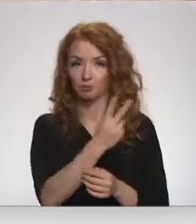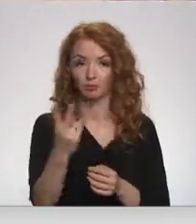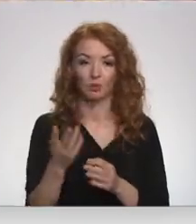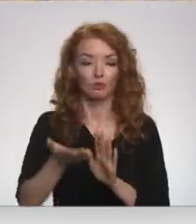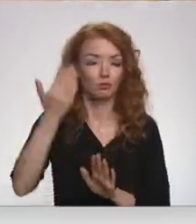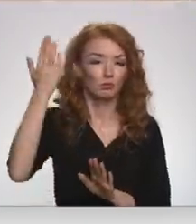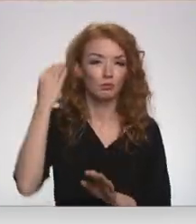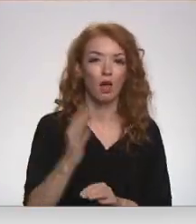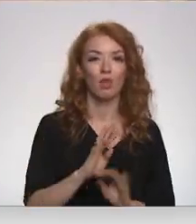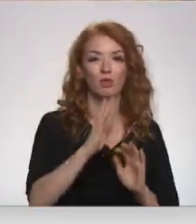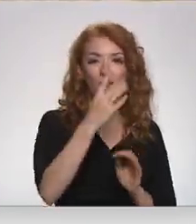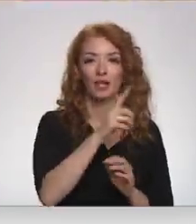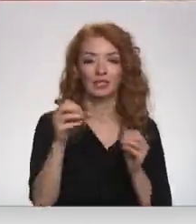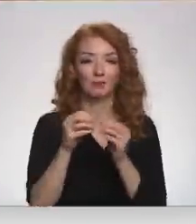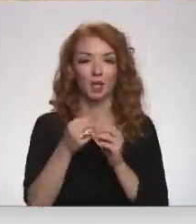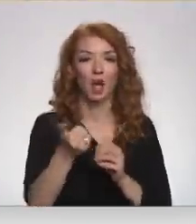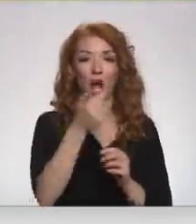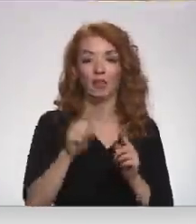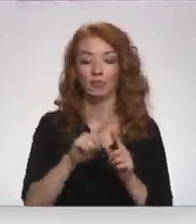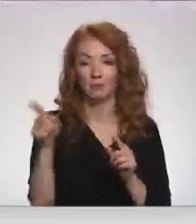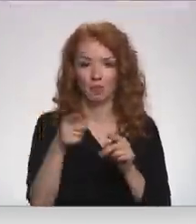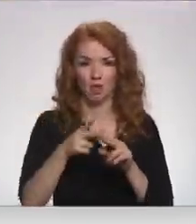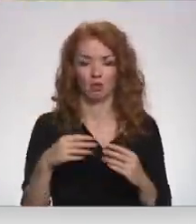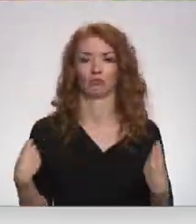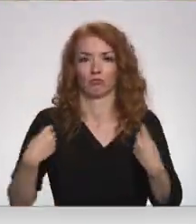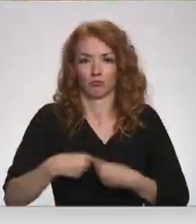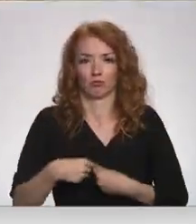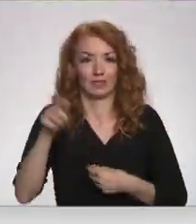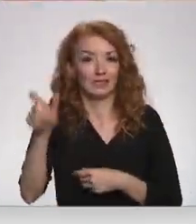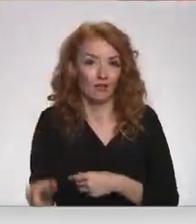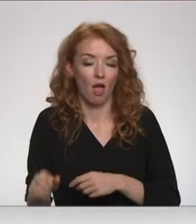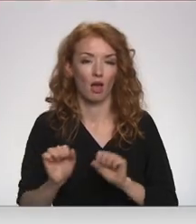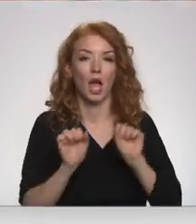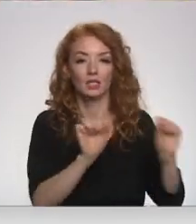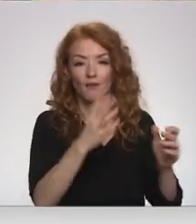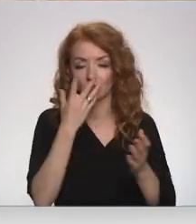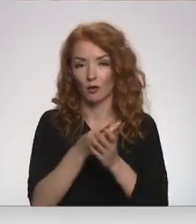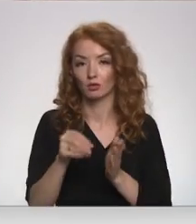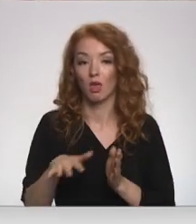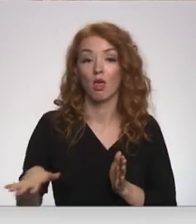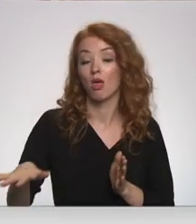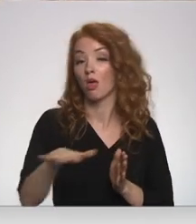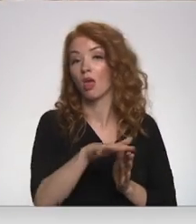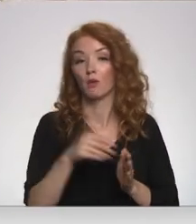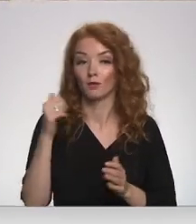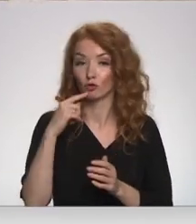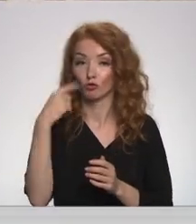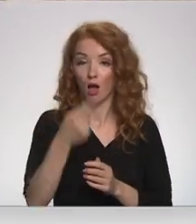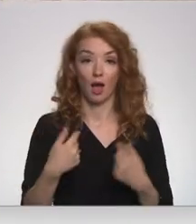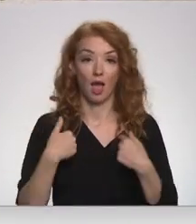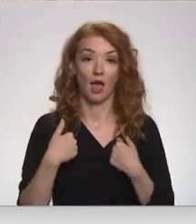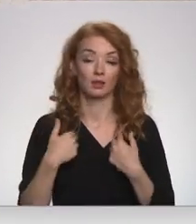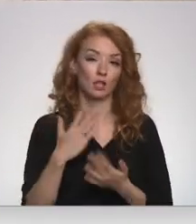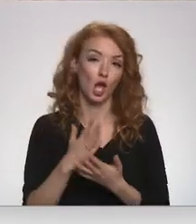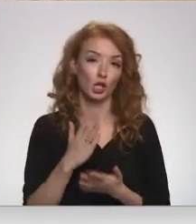tālo 9.–10. Gadsimtu, kad šādi tērti un bruņoti cilvēki aizstāvēja savu zemi. Es jau varētu būt kādu